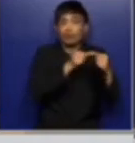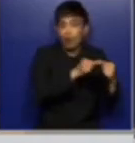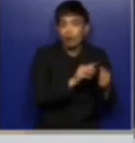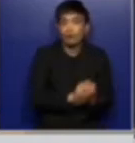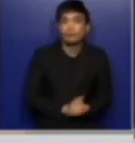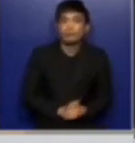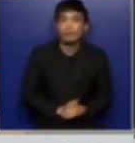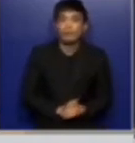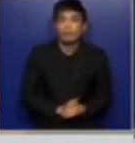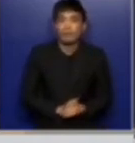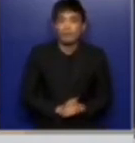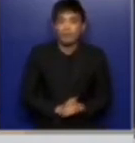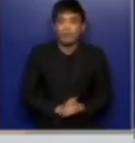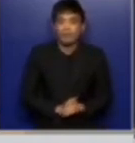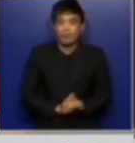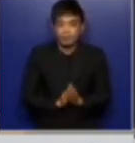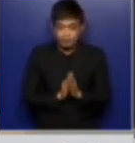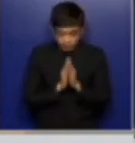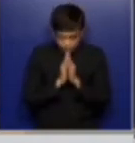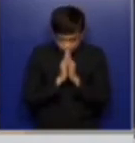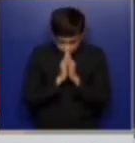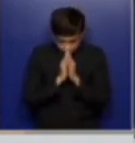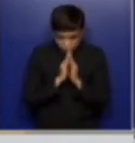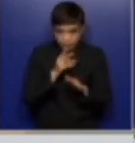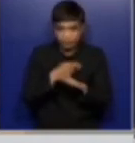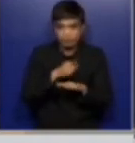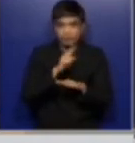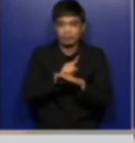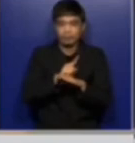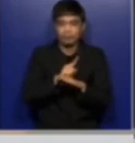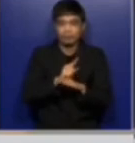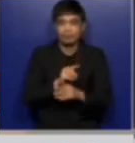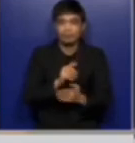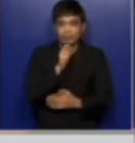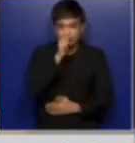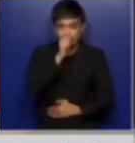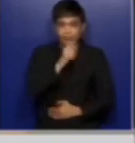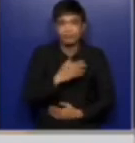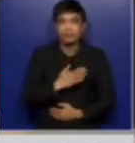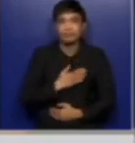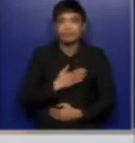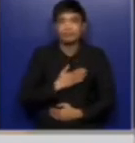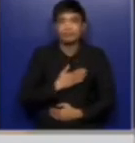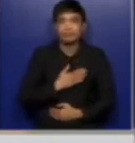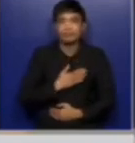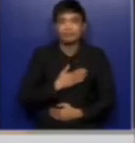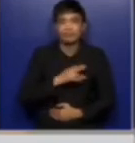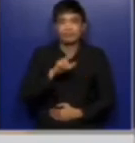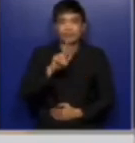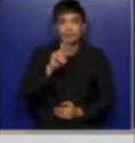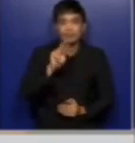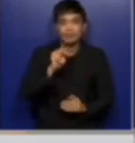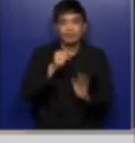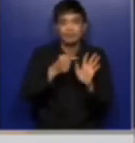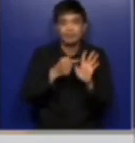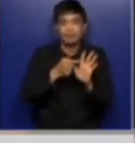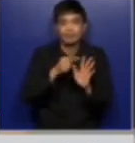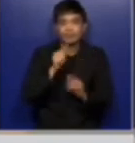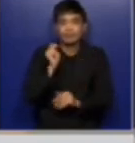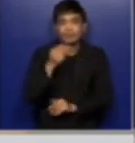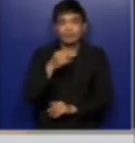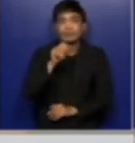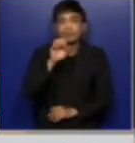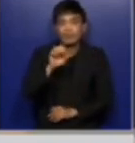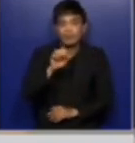ธานสภาที่เคารพนะคะดิฉันนางนาทีรัชกิจประการสมาชิกสภาผู้แทนราษ